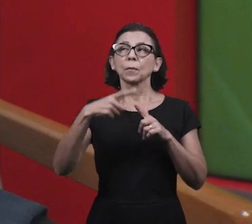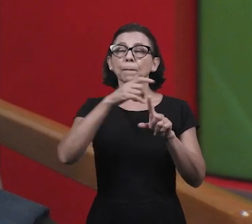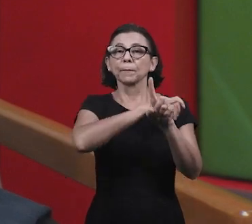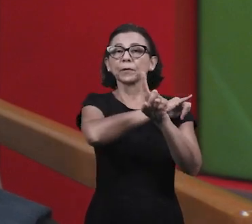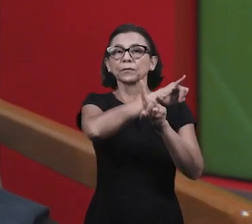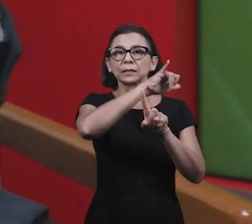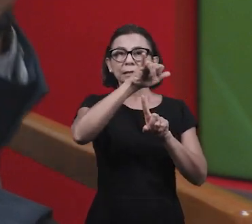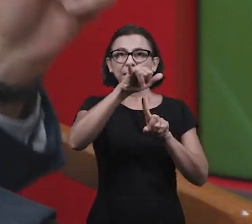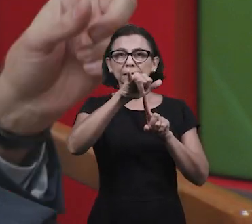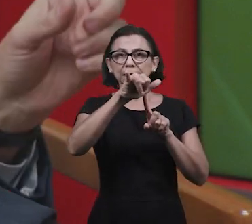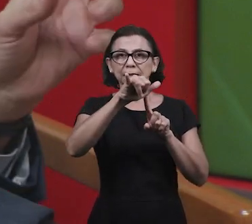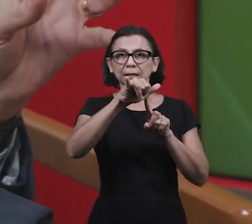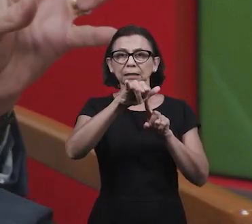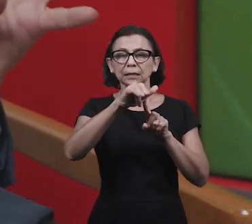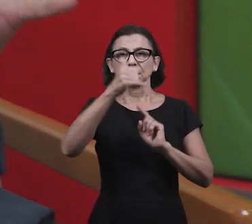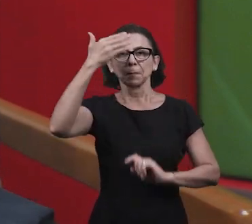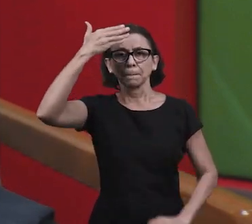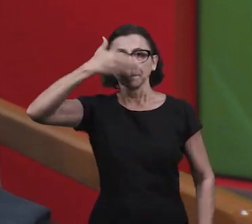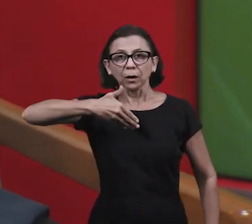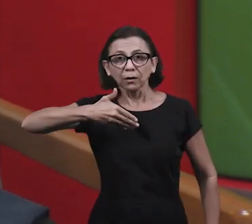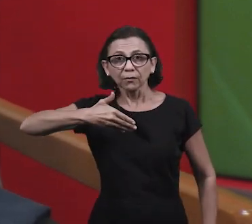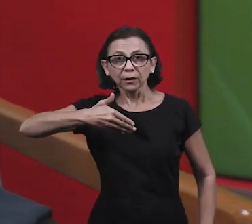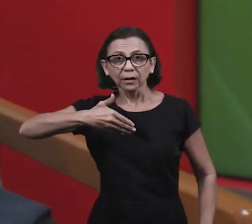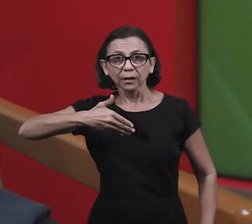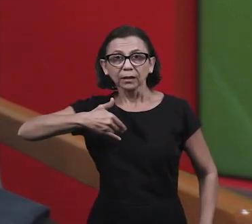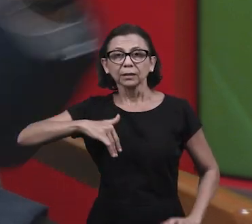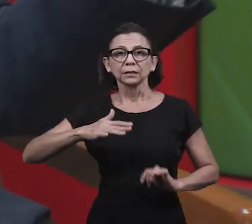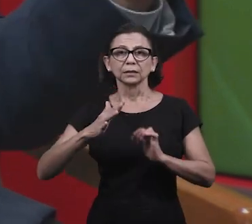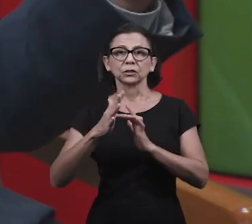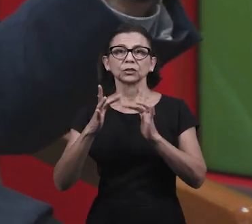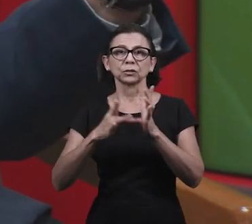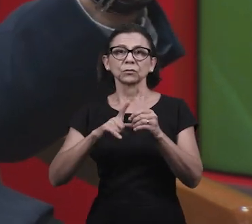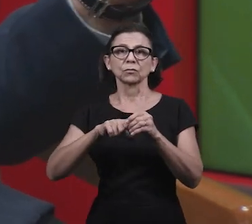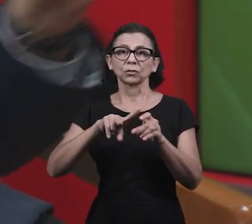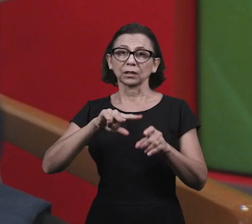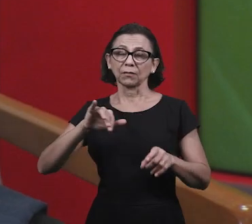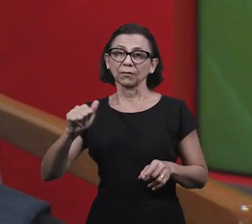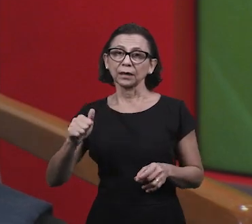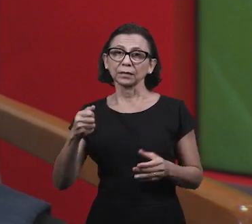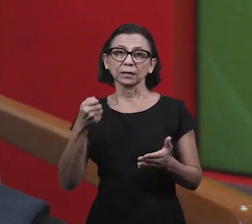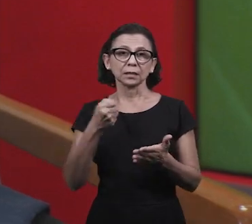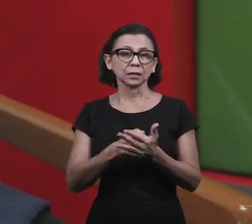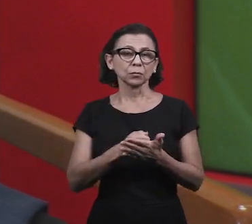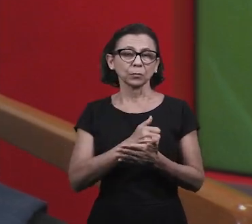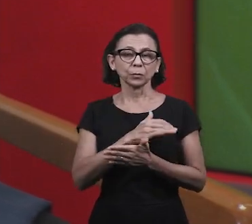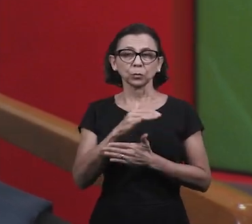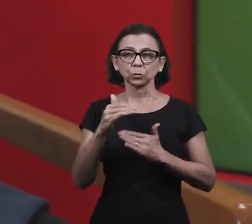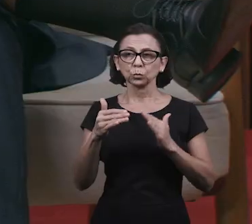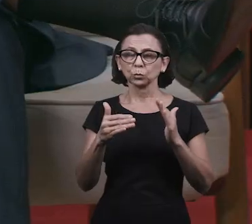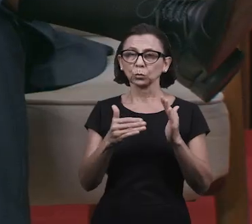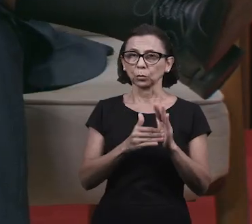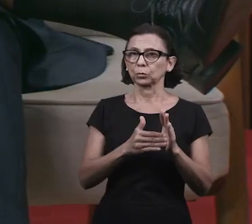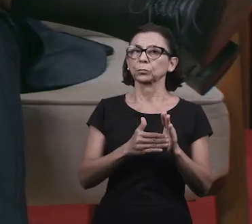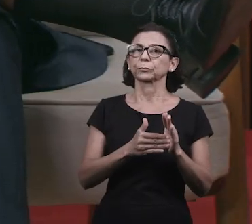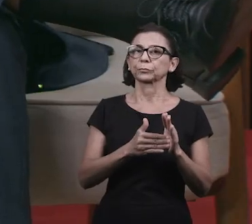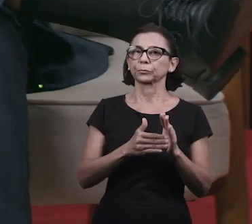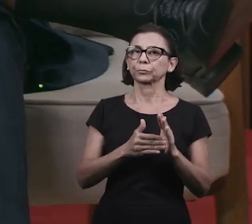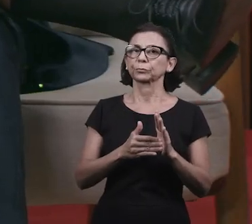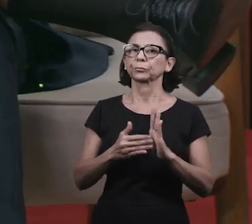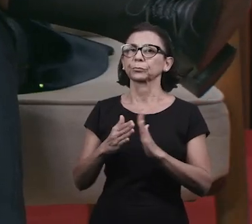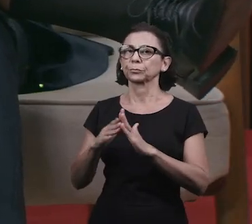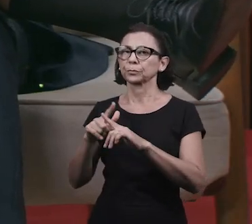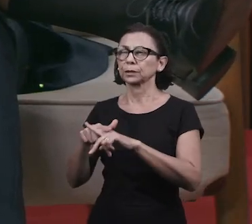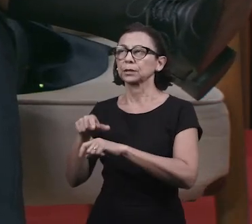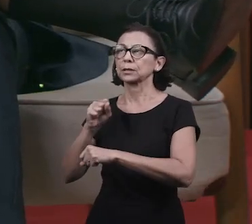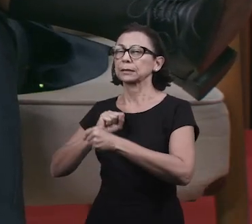prophéties qui attestent que Jésus est aux portes et bientôt viendra, elles sont accomplies. Et l'Église, elle attend